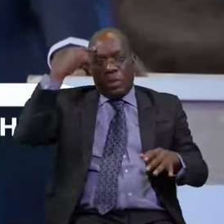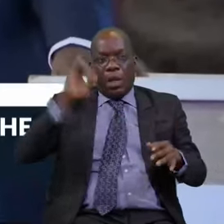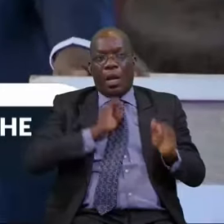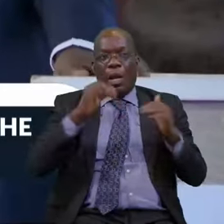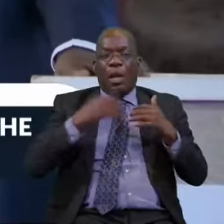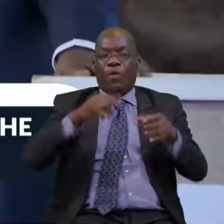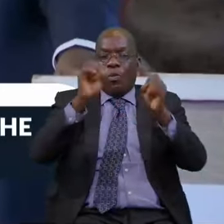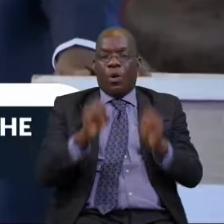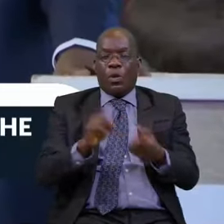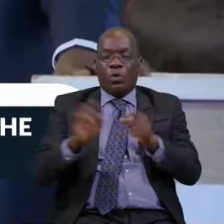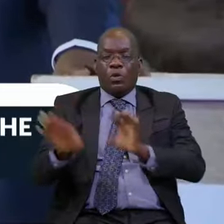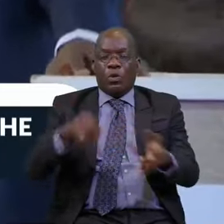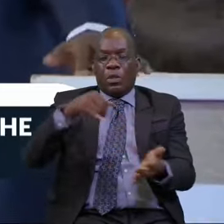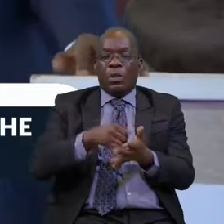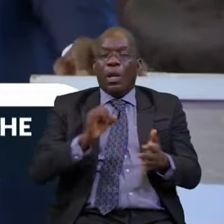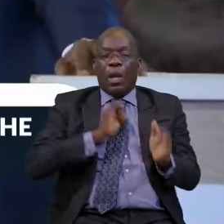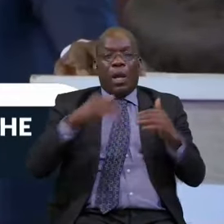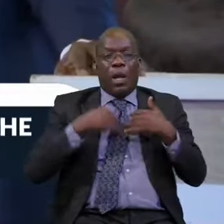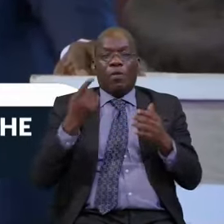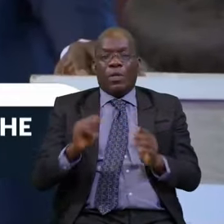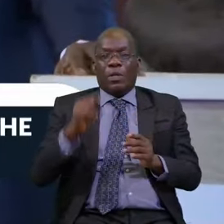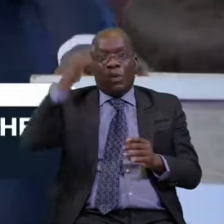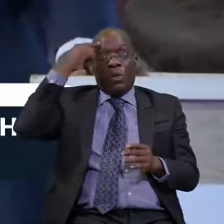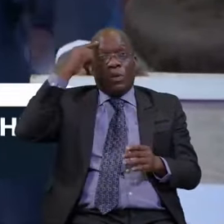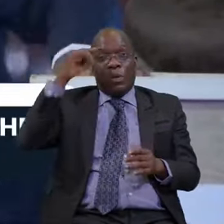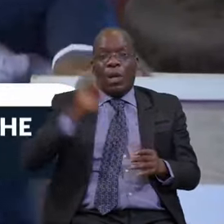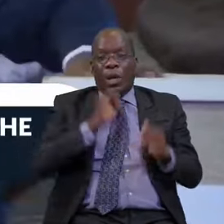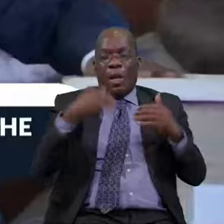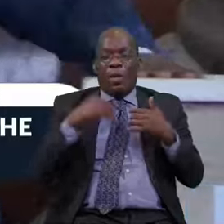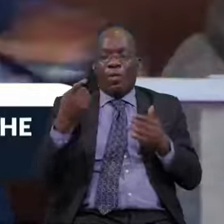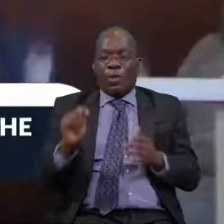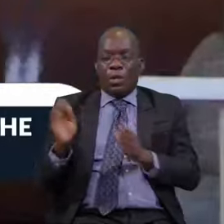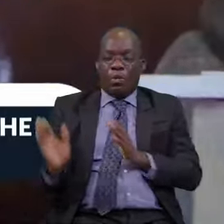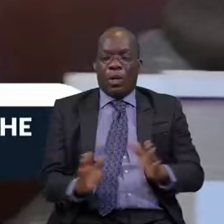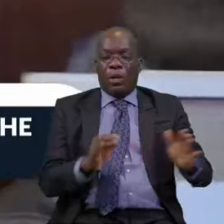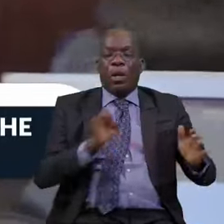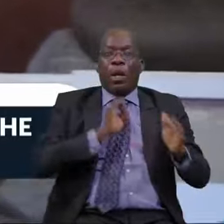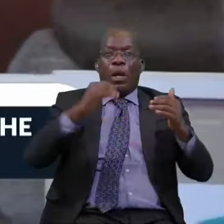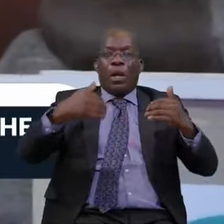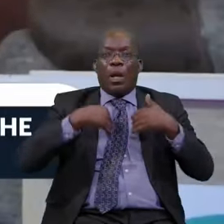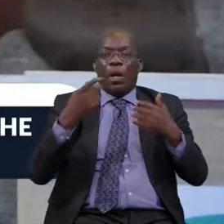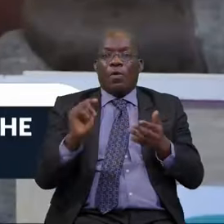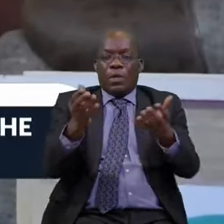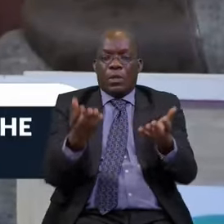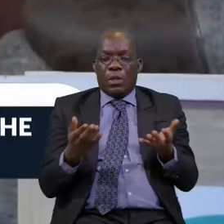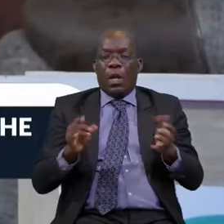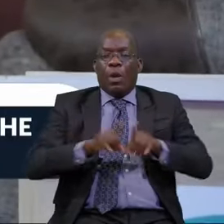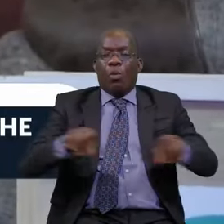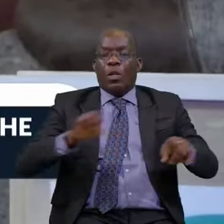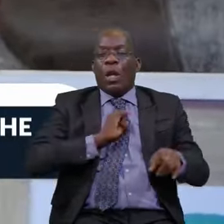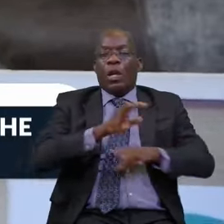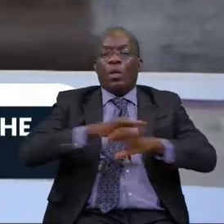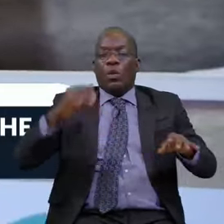pouvoir. J'avais l'intention, j'avais le projet, j'avais le désir, mais je ne crois